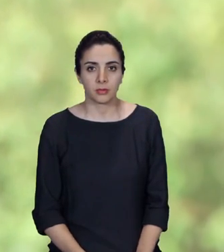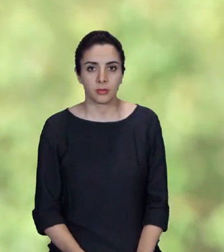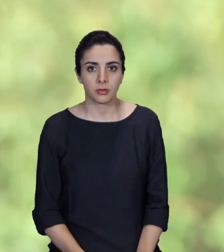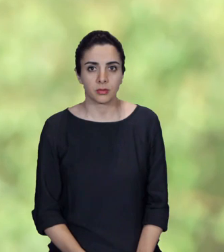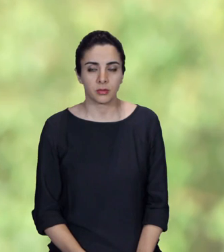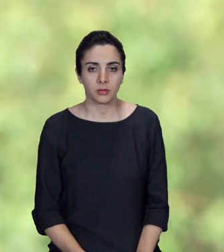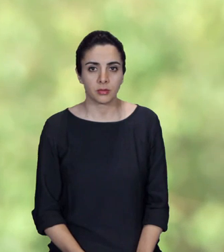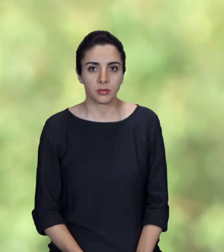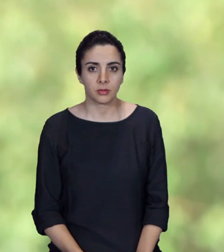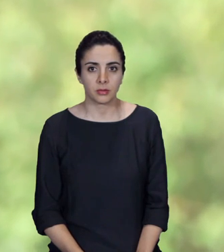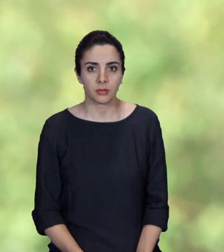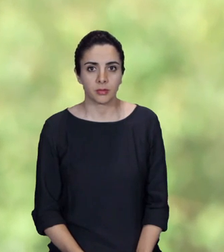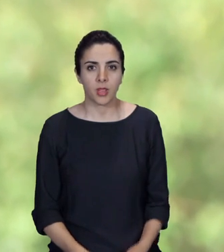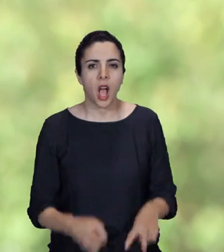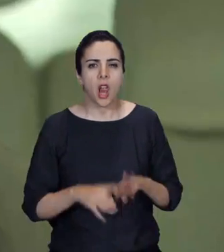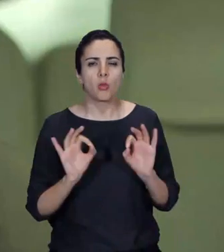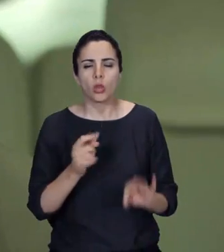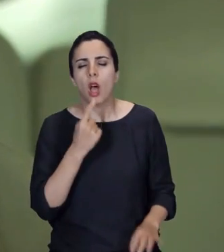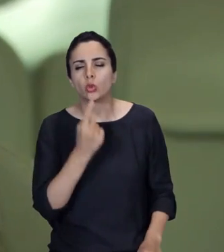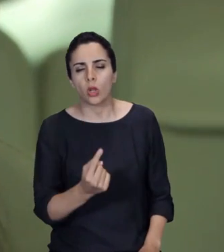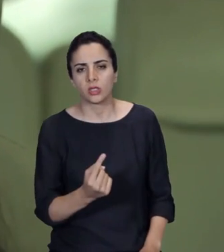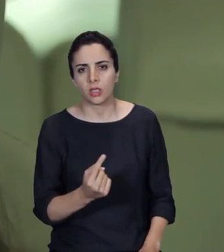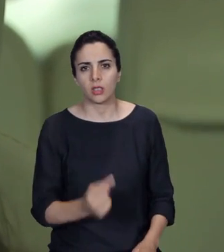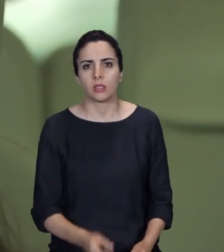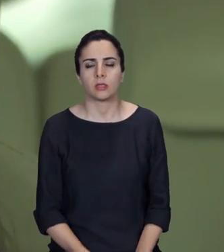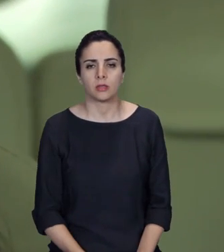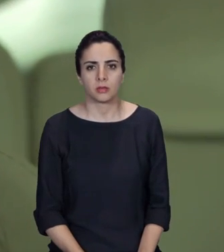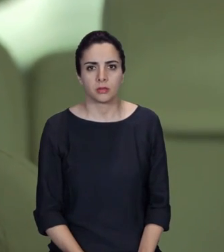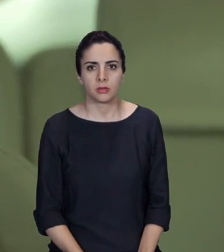Zehra önüne bakıyor. Alev kesin söyleyecek.